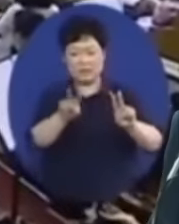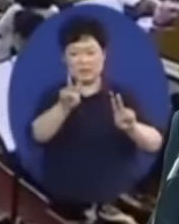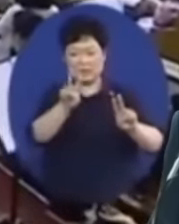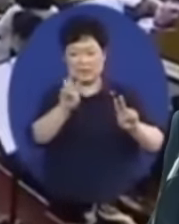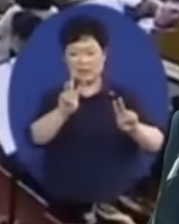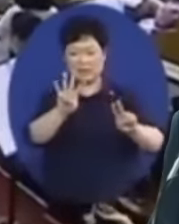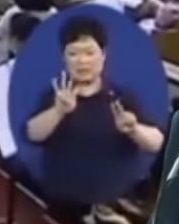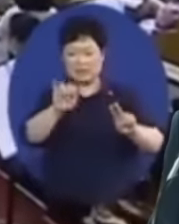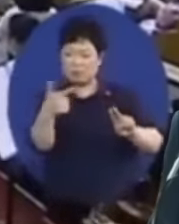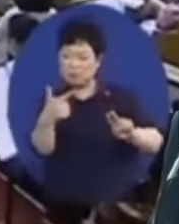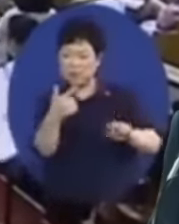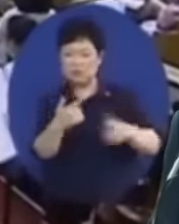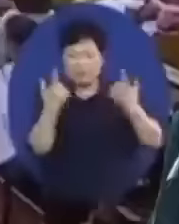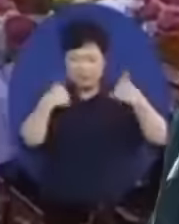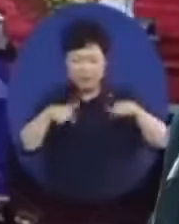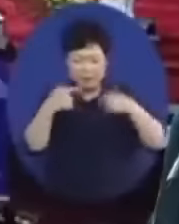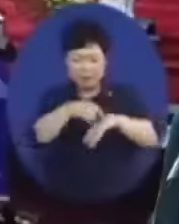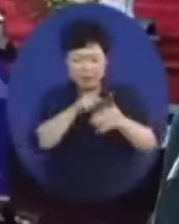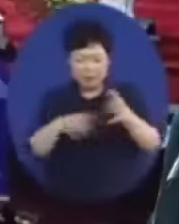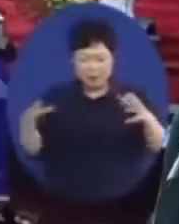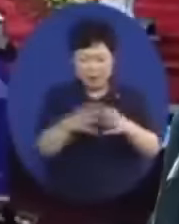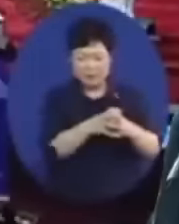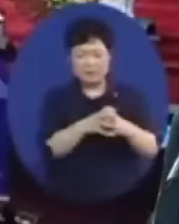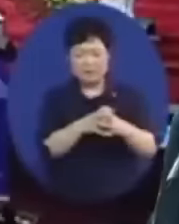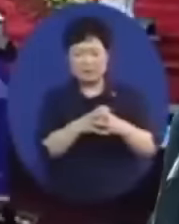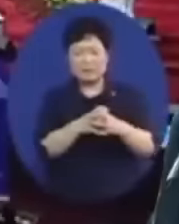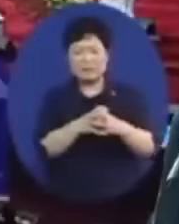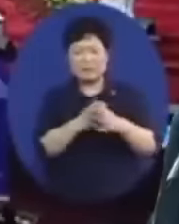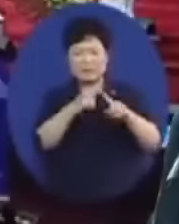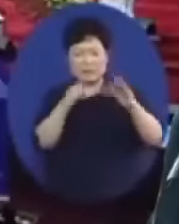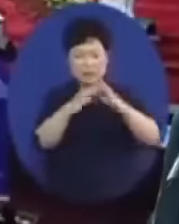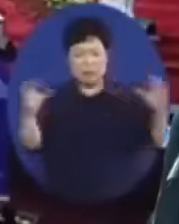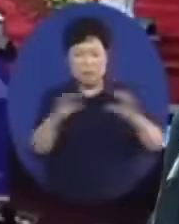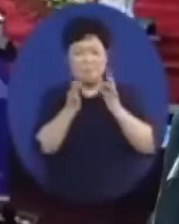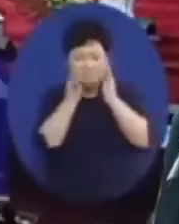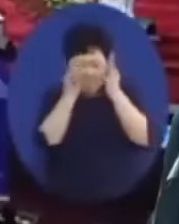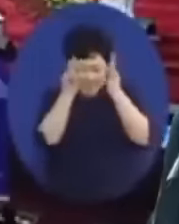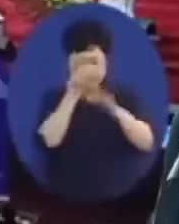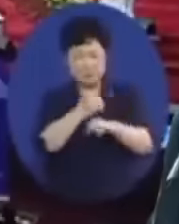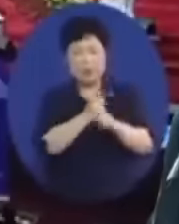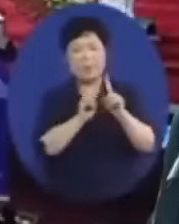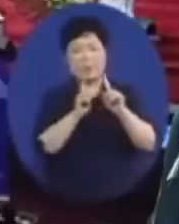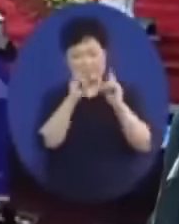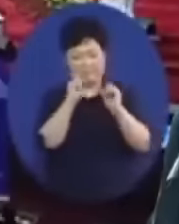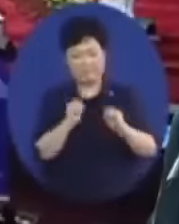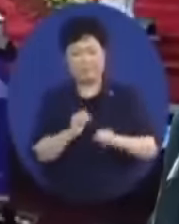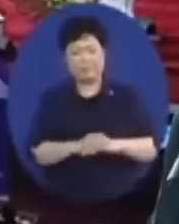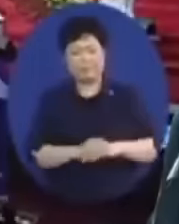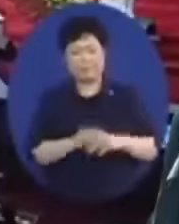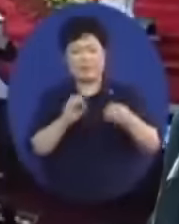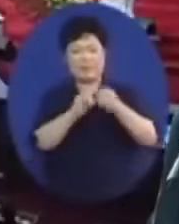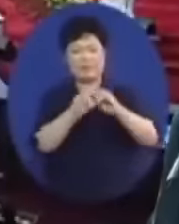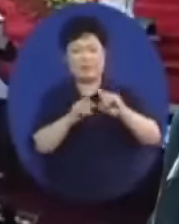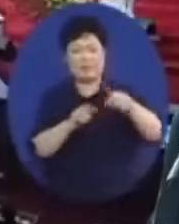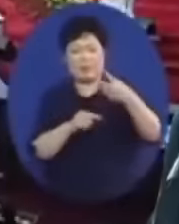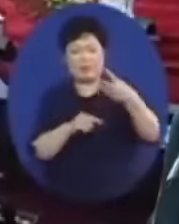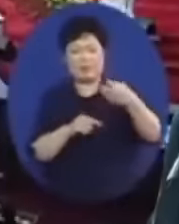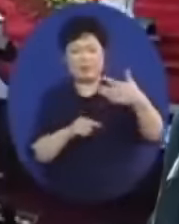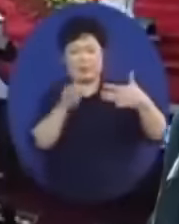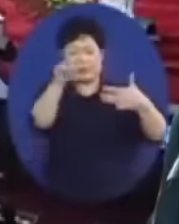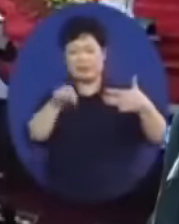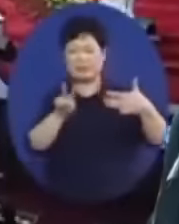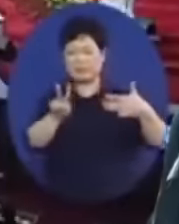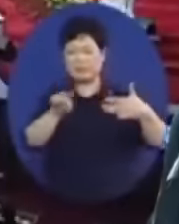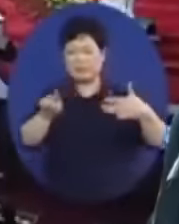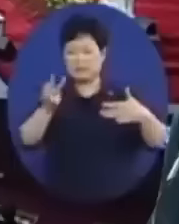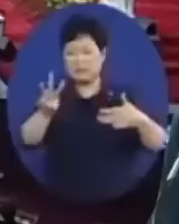2장 46절에 날마다 마음을 같이 하여 성전에 모이기를 힘썼다고 말한 것입니다. 시편 138편 2절로